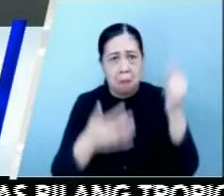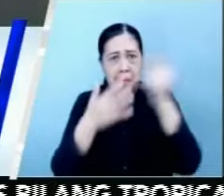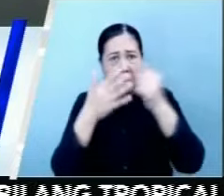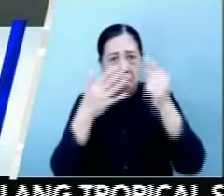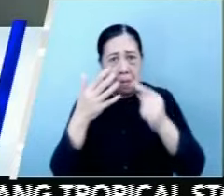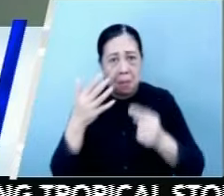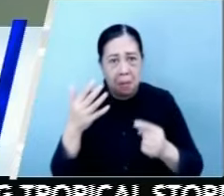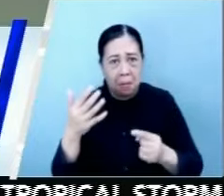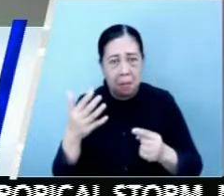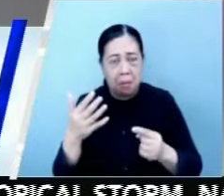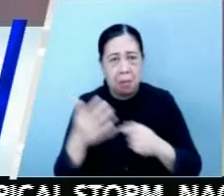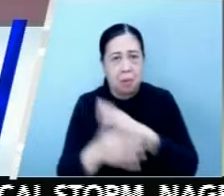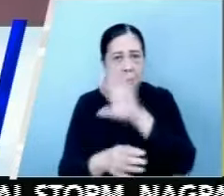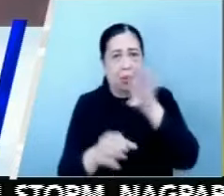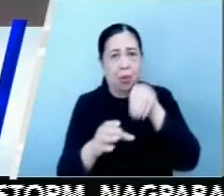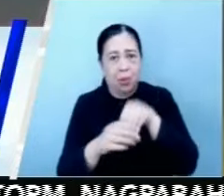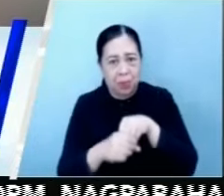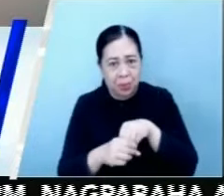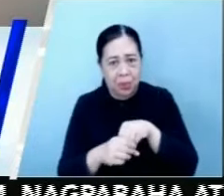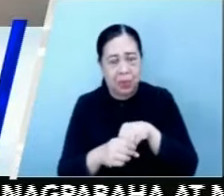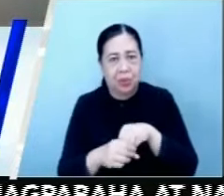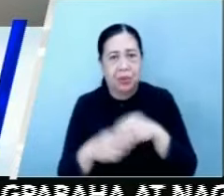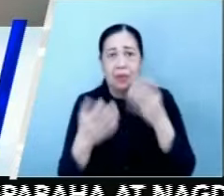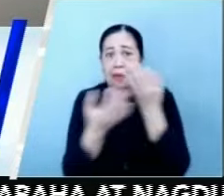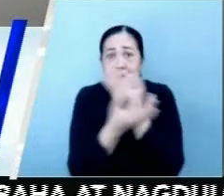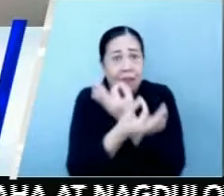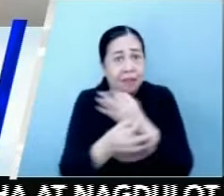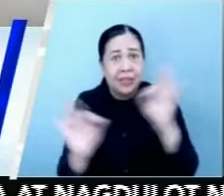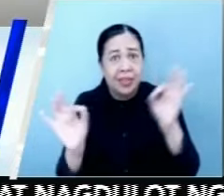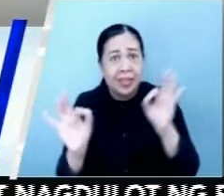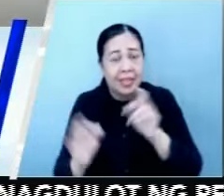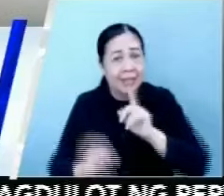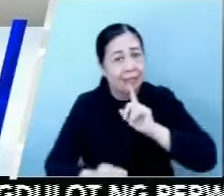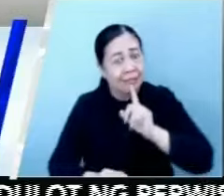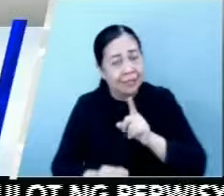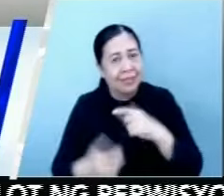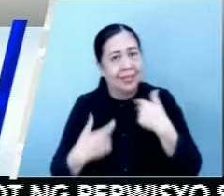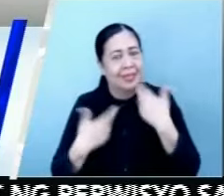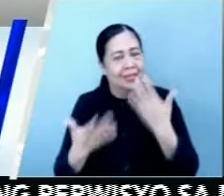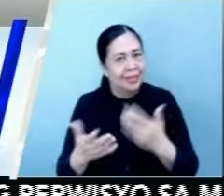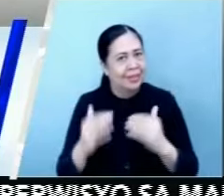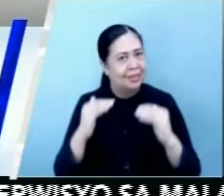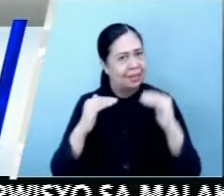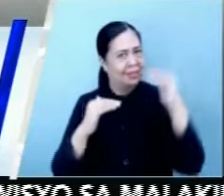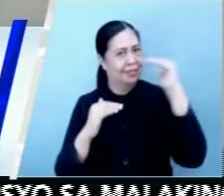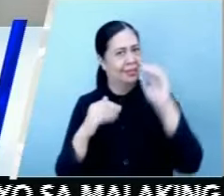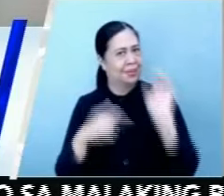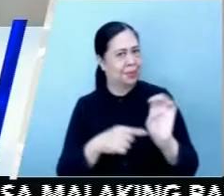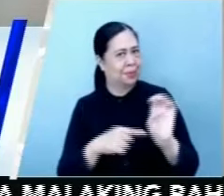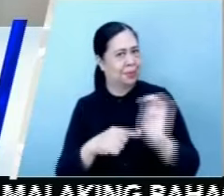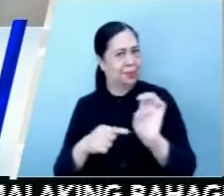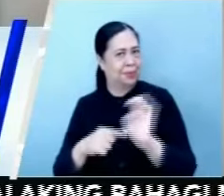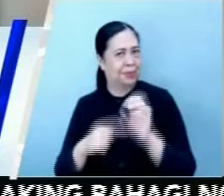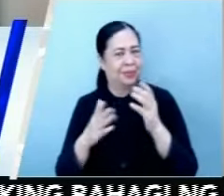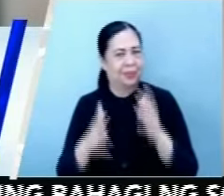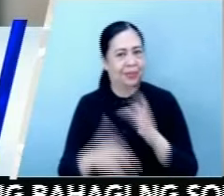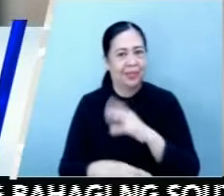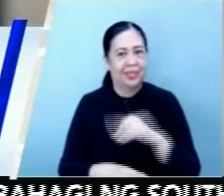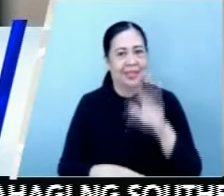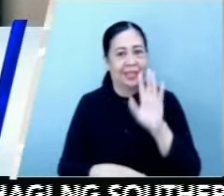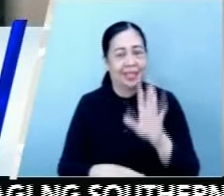all in at all free. Talagang ang he went the extra mile. At ang kanyang good